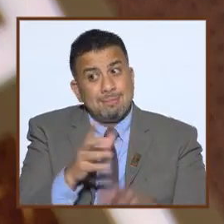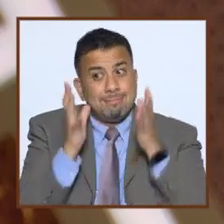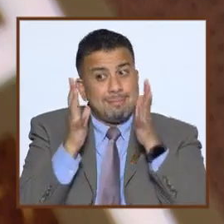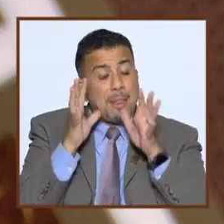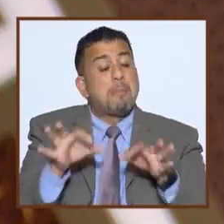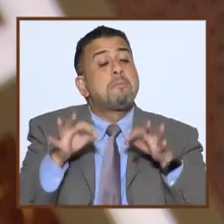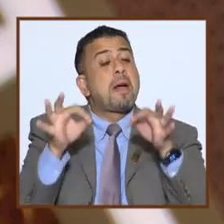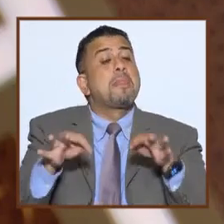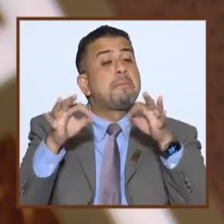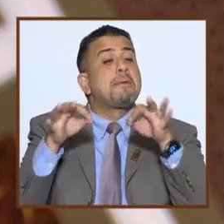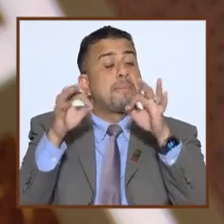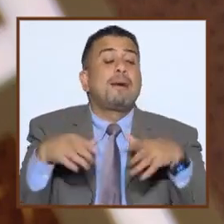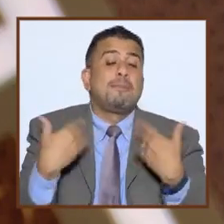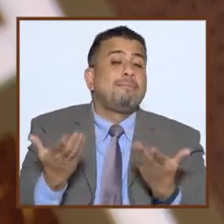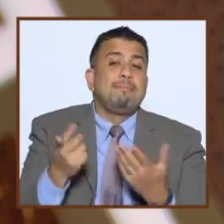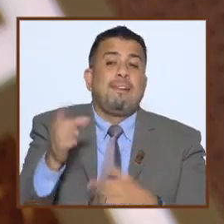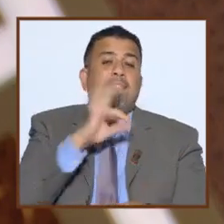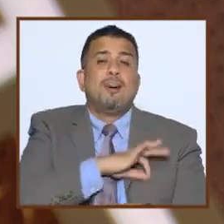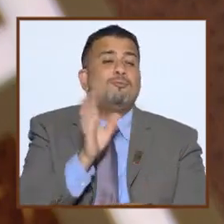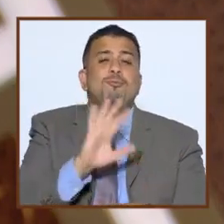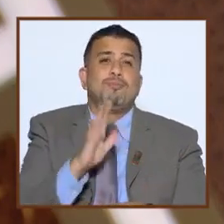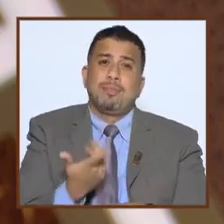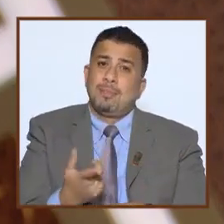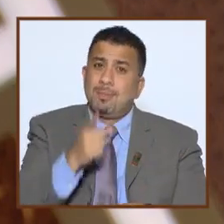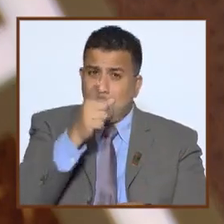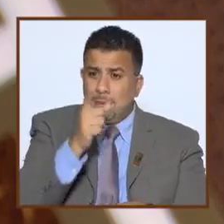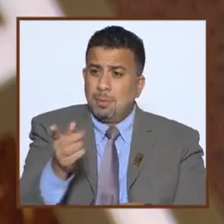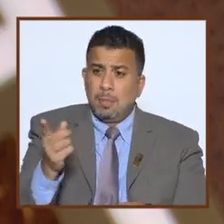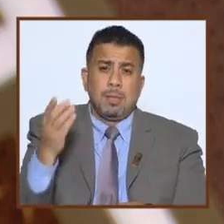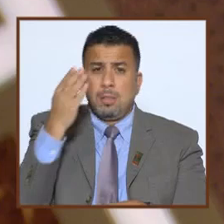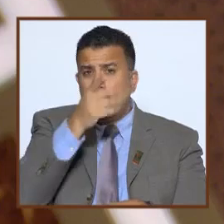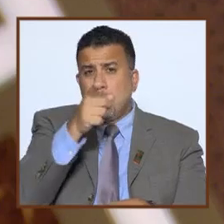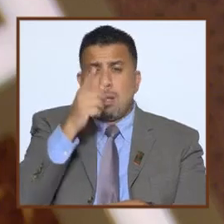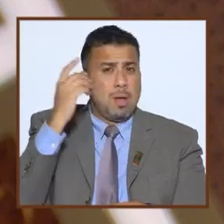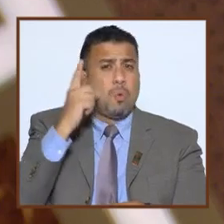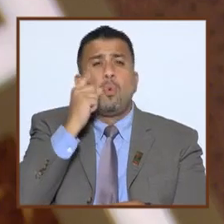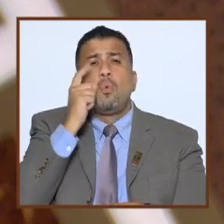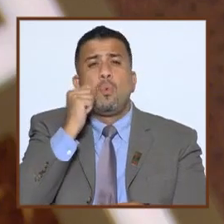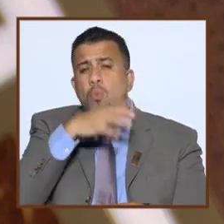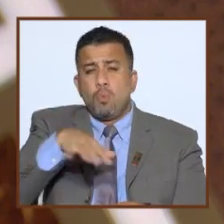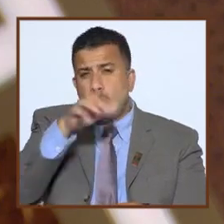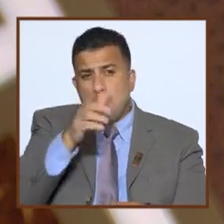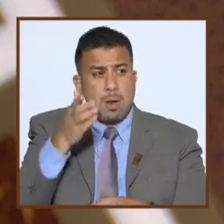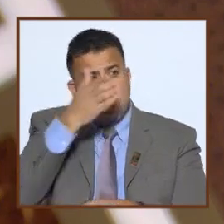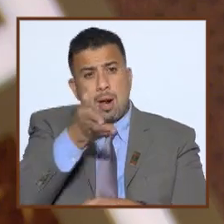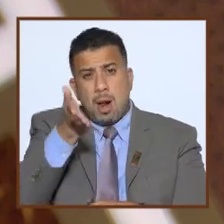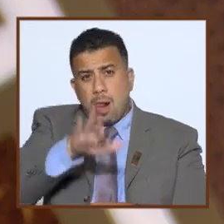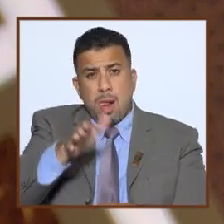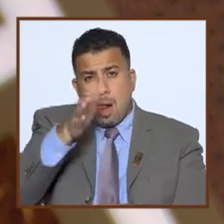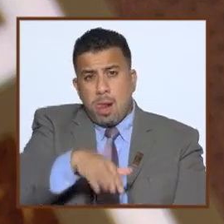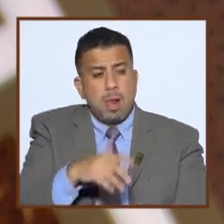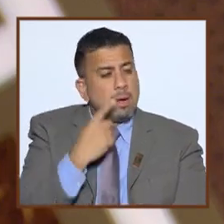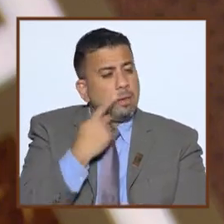اعظم عبره للانسان واعظم درس للانسان زوروا المقابر فانها تذكركم الاخره كفى بالموت